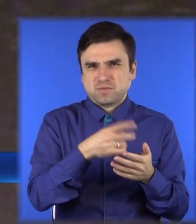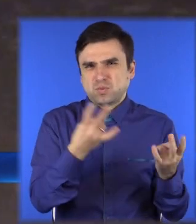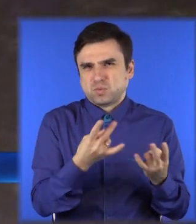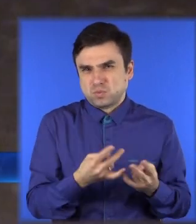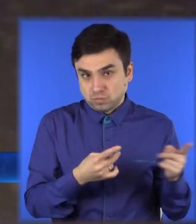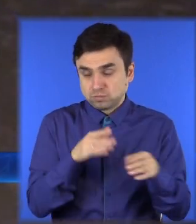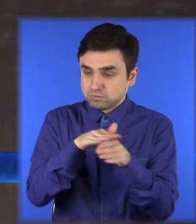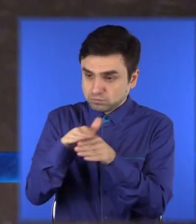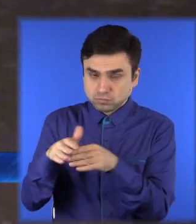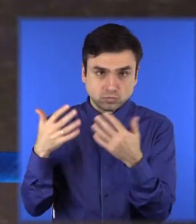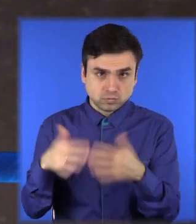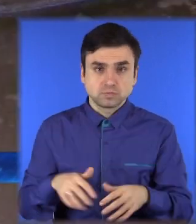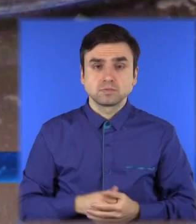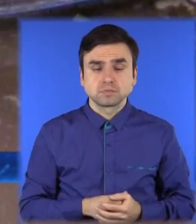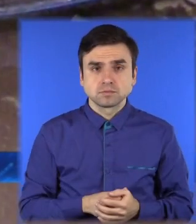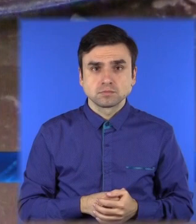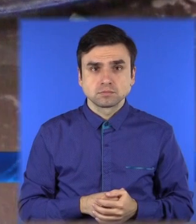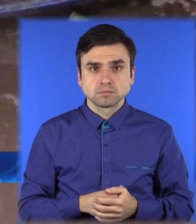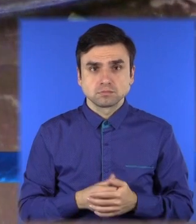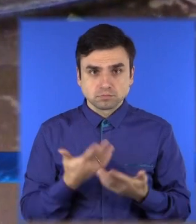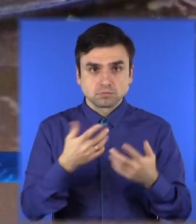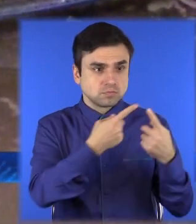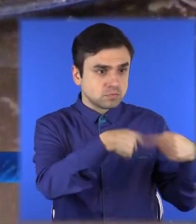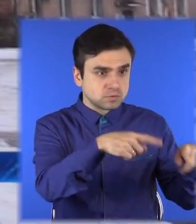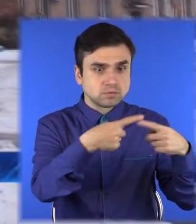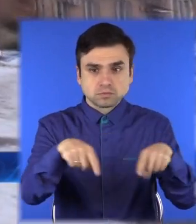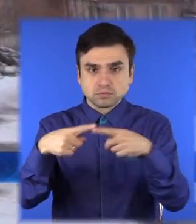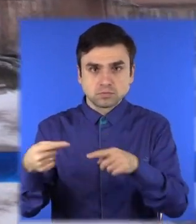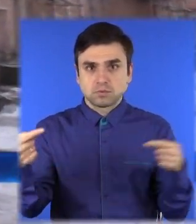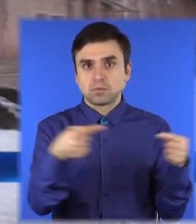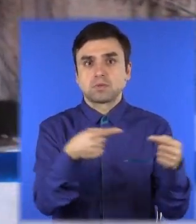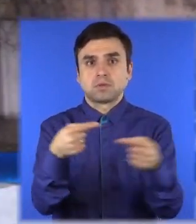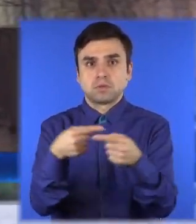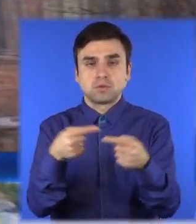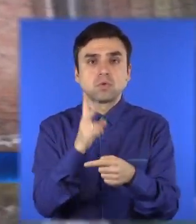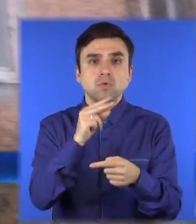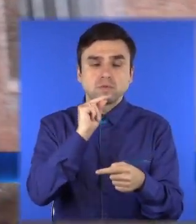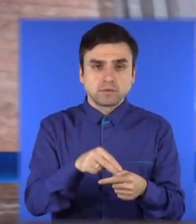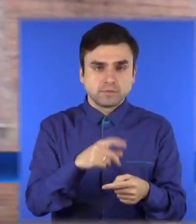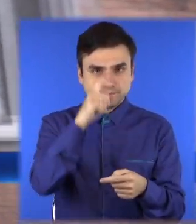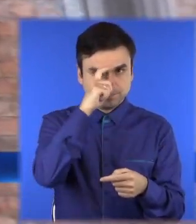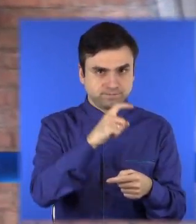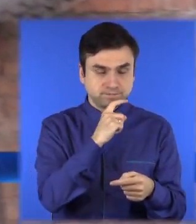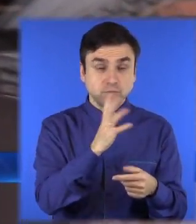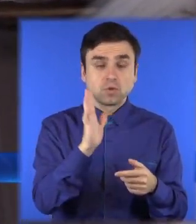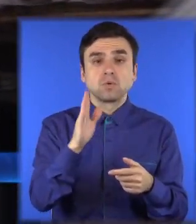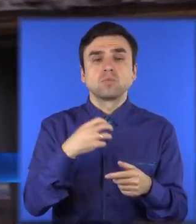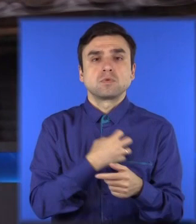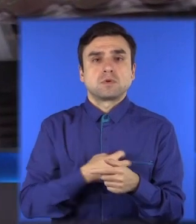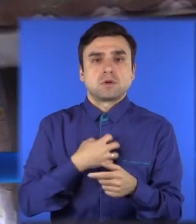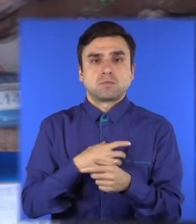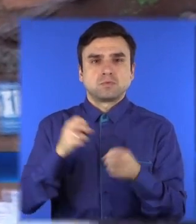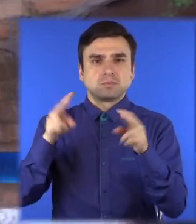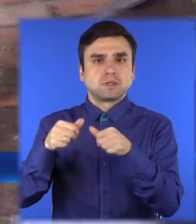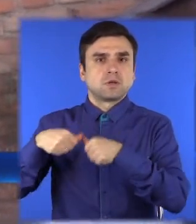точно. Поки комунальники намагаються з'ясувати, кому ж все-таки належить пошкоджена труба, до будинку вже збирається виїхати інспекція з благоустрою міської ради,